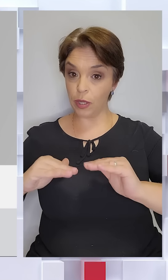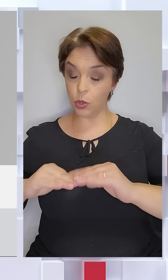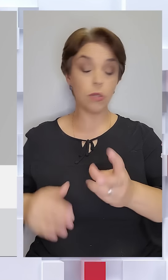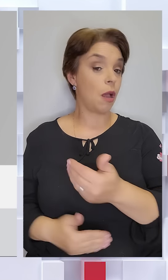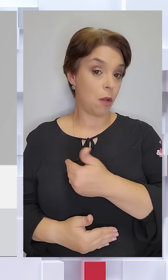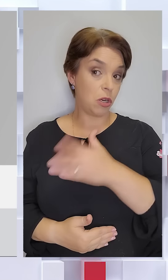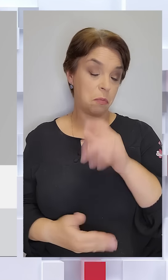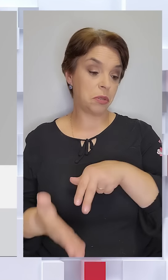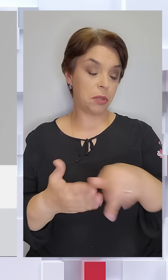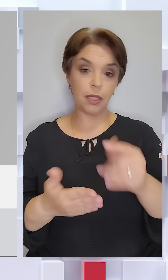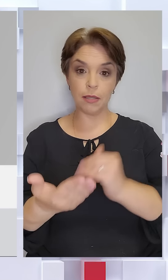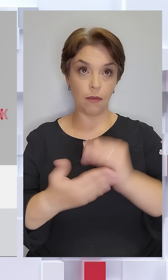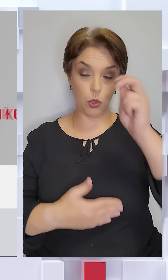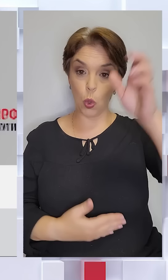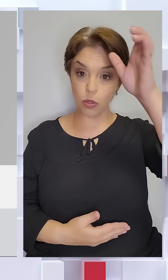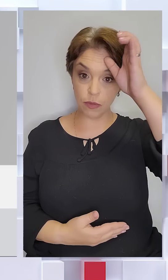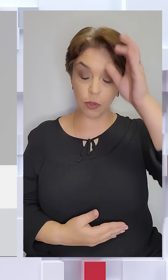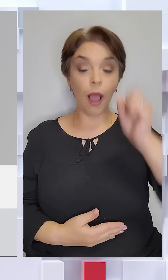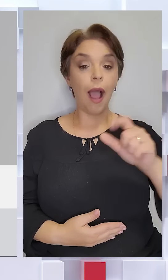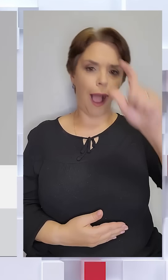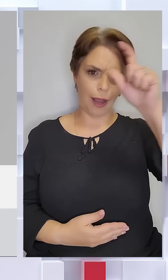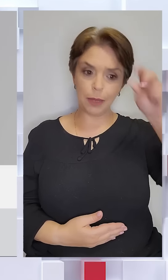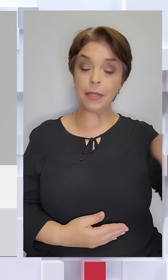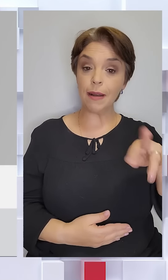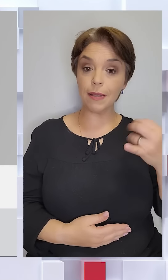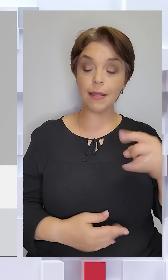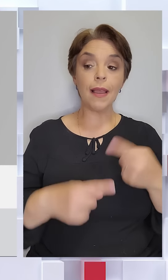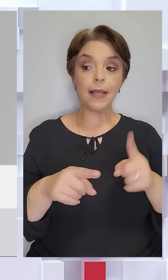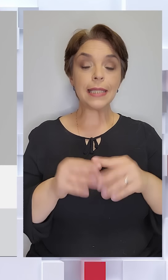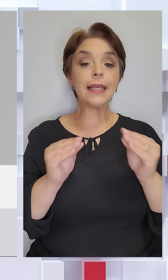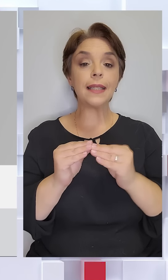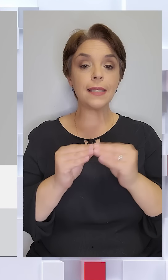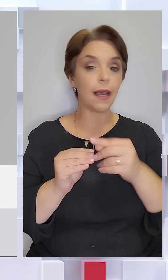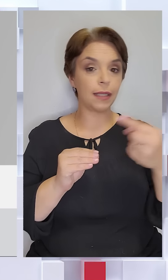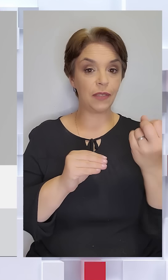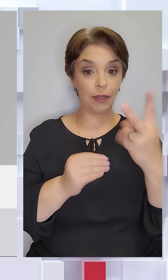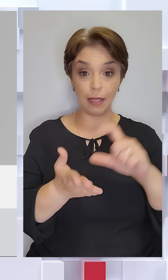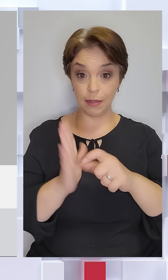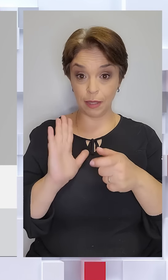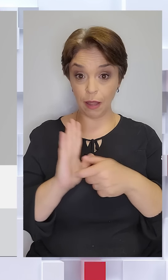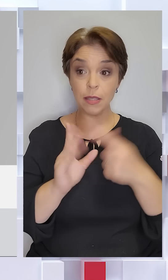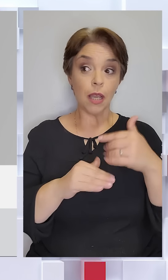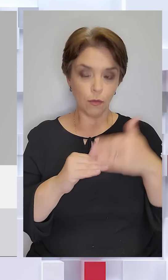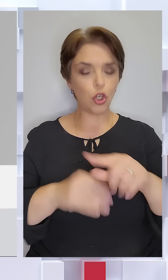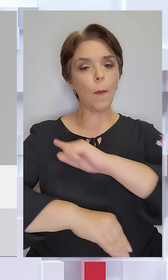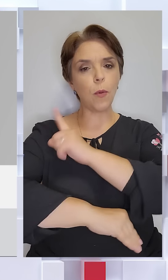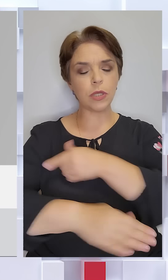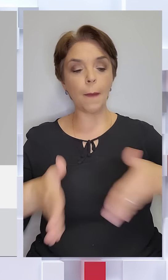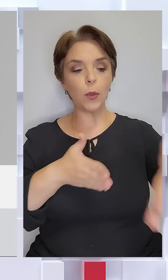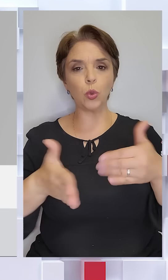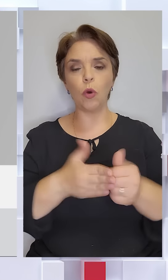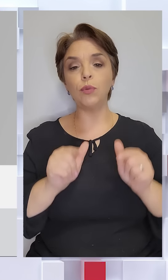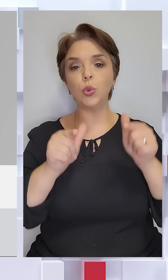і за бажанням потім іти й за вищою освітою. Академічний ліцей – це 10-12 класи, і це вже посилена